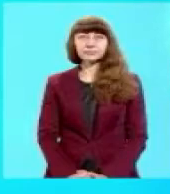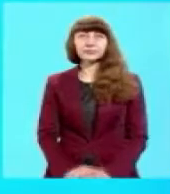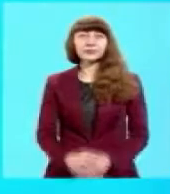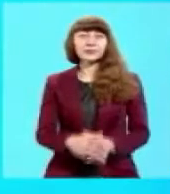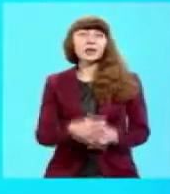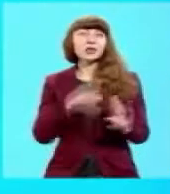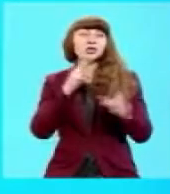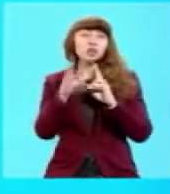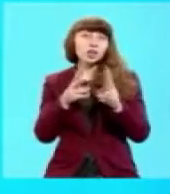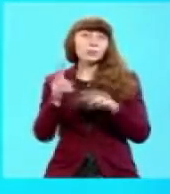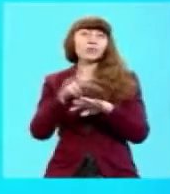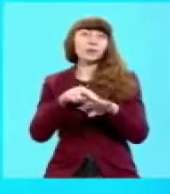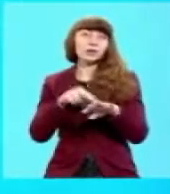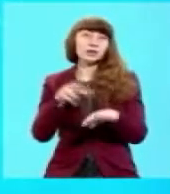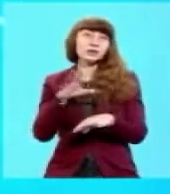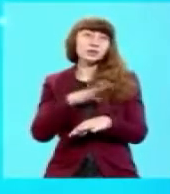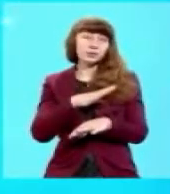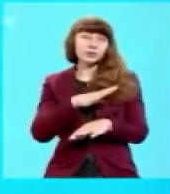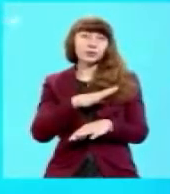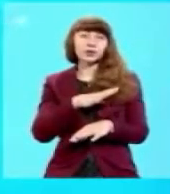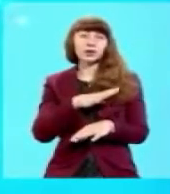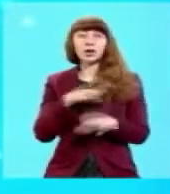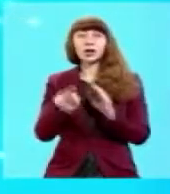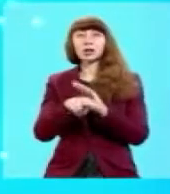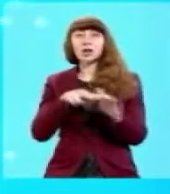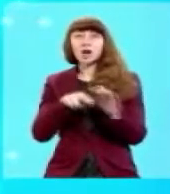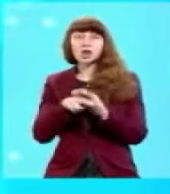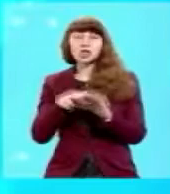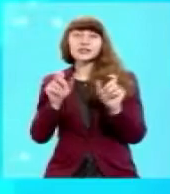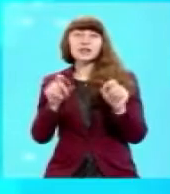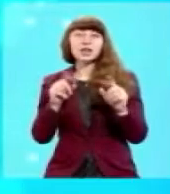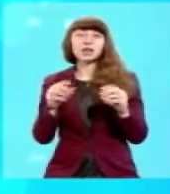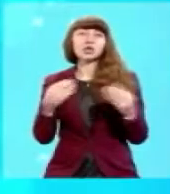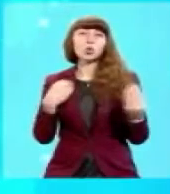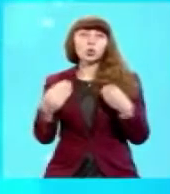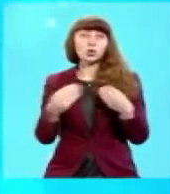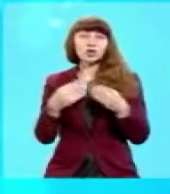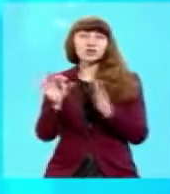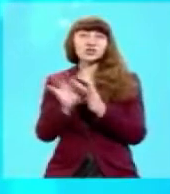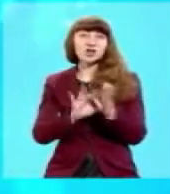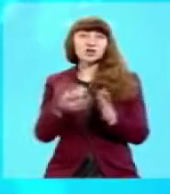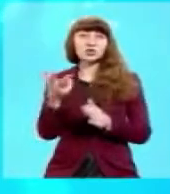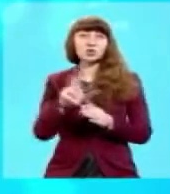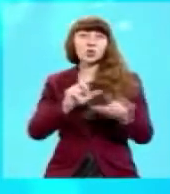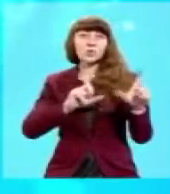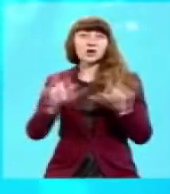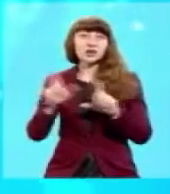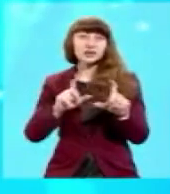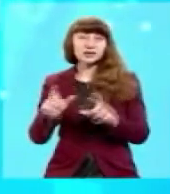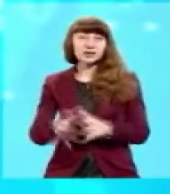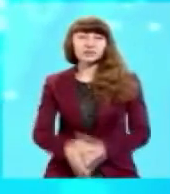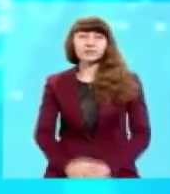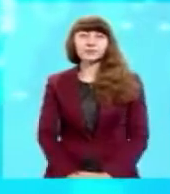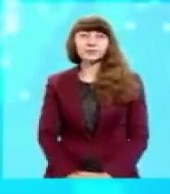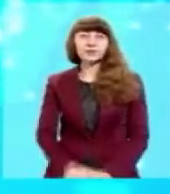Қостанай қаласының полиция басқармасына алтын бұйымдар ұрлағаны туралы шағым бірден үш дүкен мен бутик иелерінен келіп түскен. Барлық қылмыс